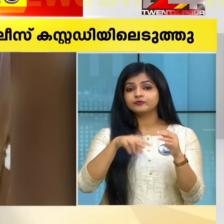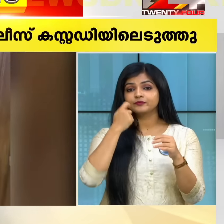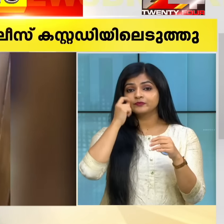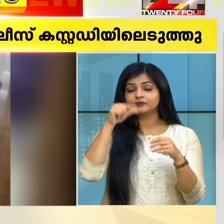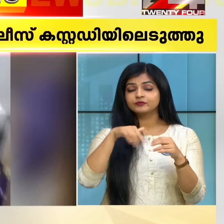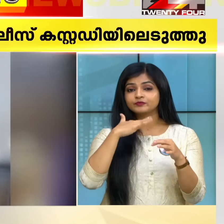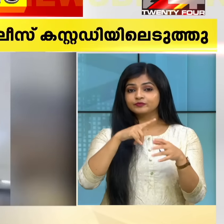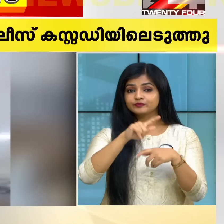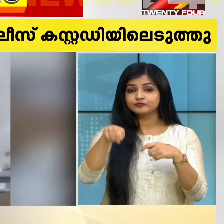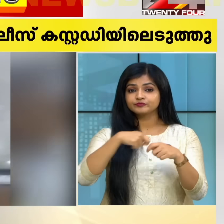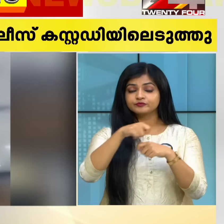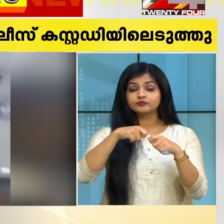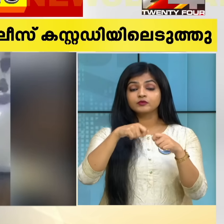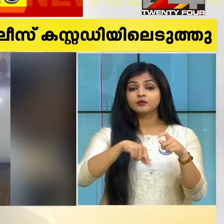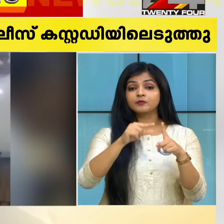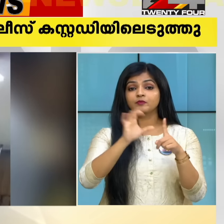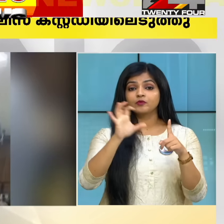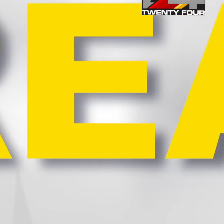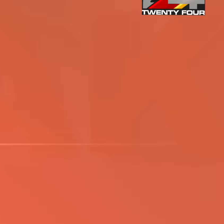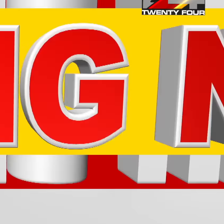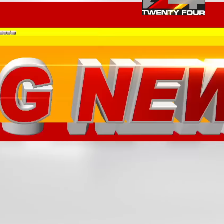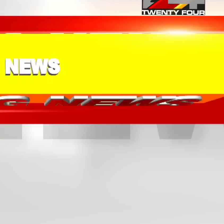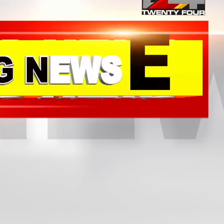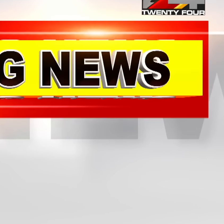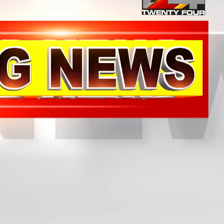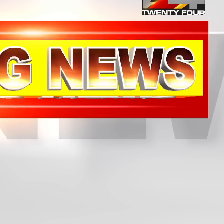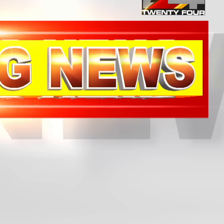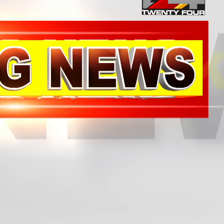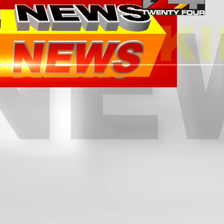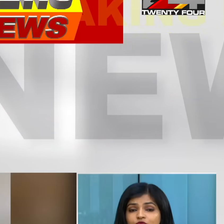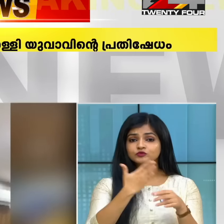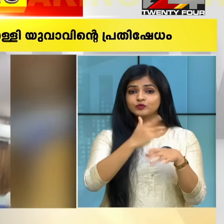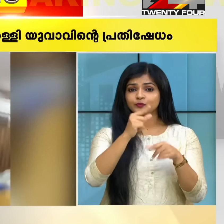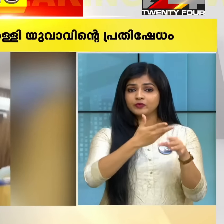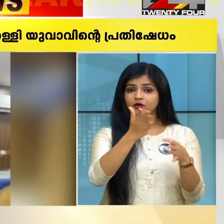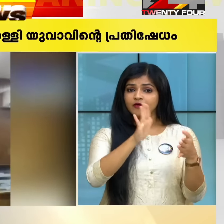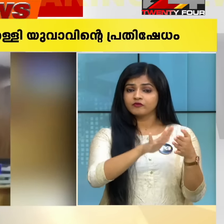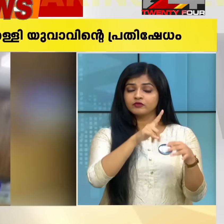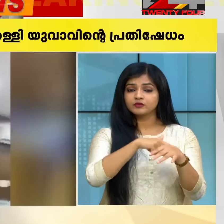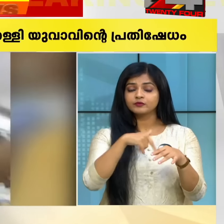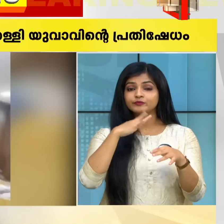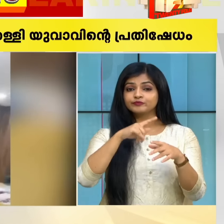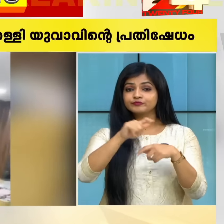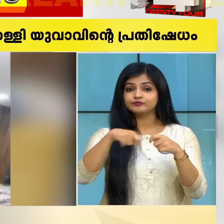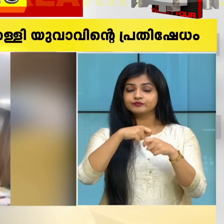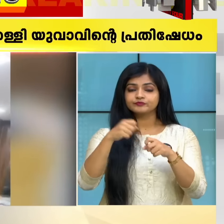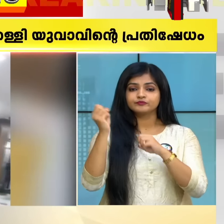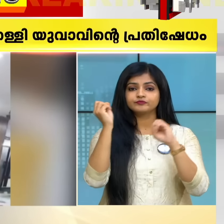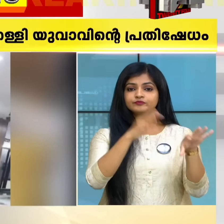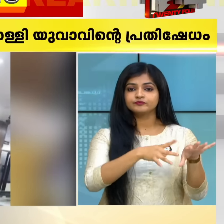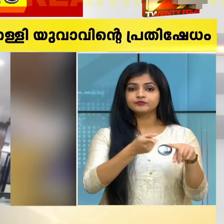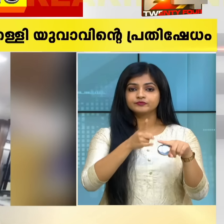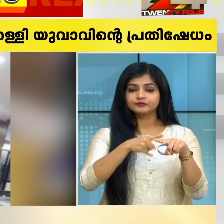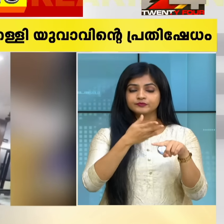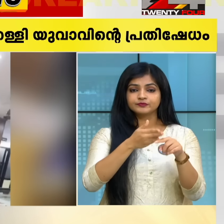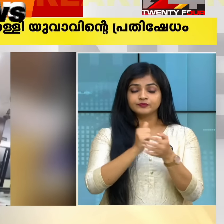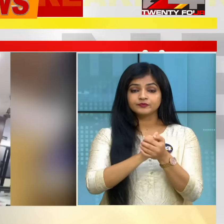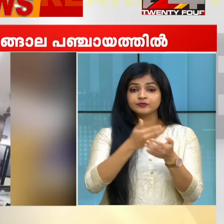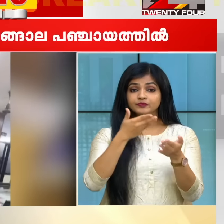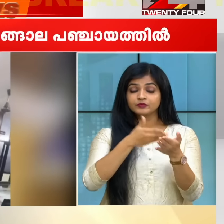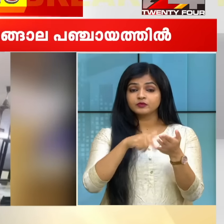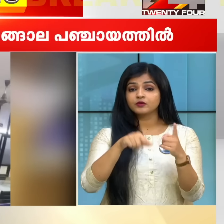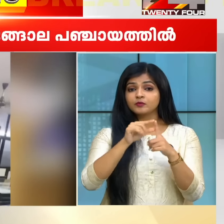മാലിന്യക്കെട്ടുമായി പഞ്ചായത്ത് ഓഫീസ് എത്തുകയും അതിനുശേഷം പഞ്ചായത്ത് ഓഫീസിലെ ജീവനക്കാരെല്ലാം ഉള്ളപ്പോൾ ഈ മാലിന്യക്കെട്ട് അവിടെ നിക്ഷേപിച്ചത്. അതേസമയം തന്നെ ഇതിൽ ഇപ്പോൾ പഞ്ചായത്ത്